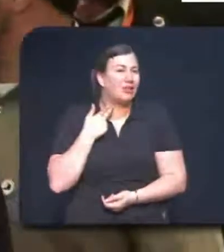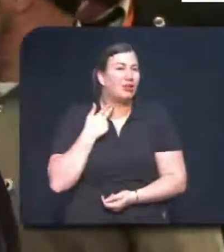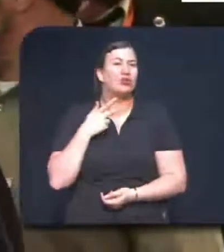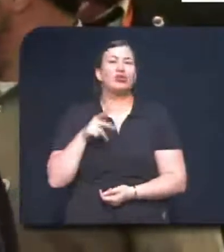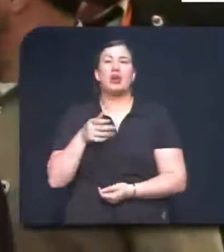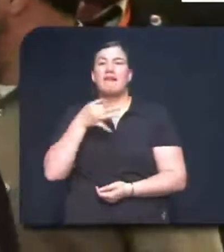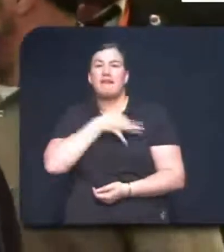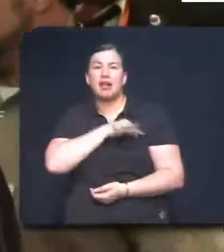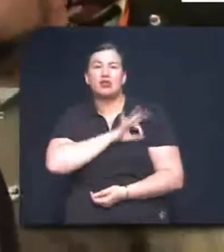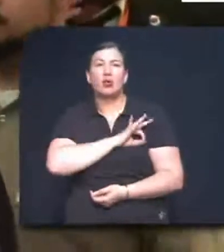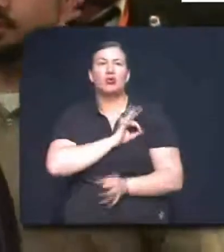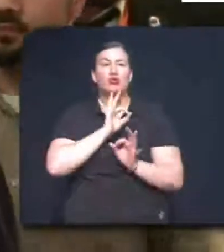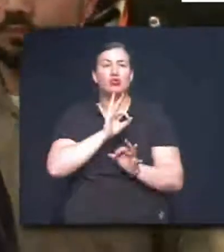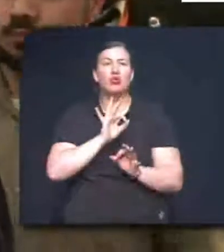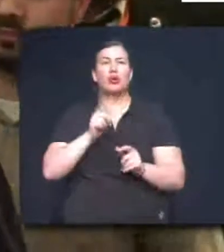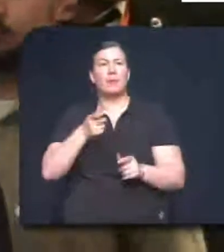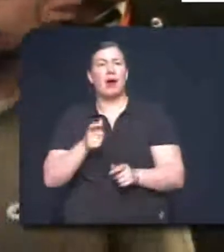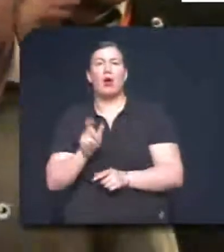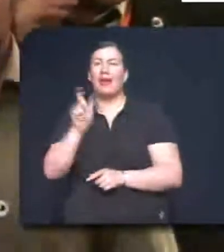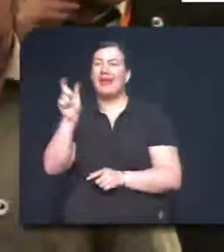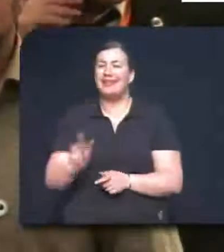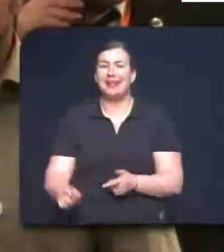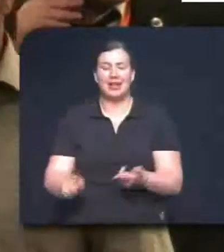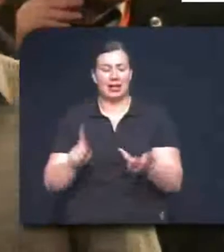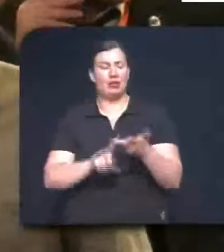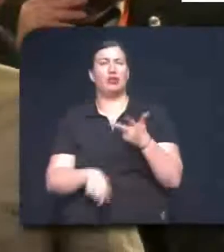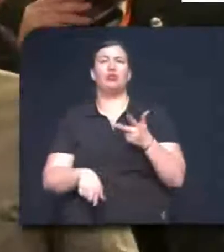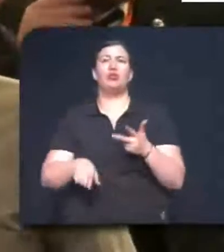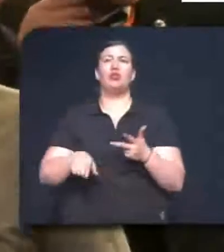türkisch und italienisch und Persisch